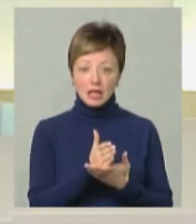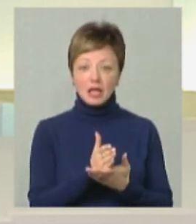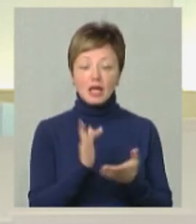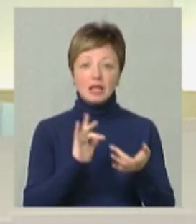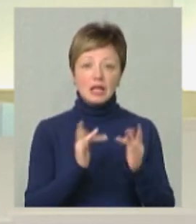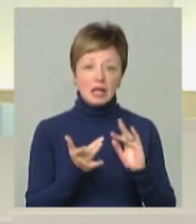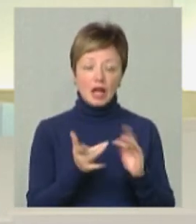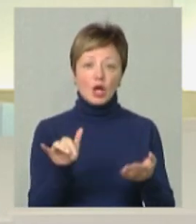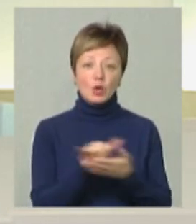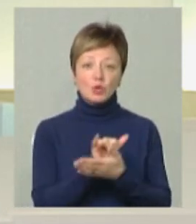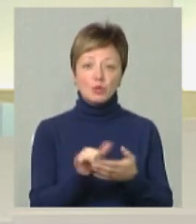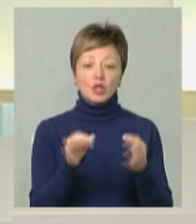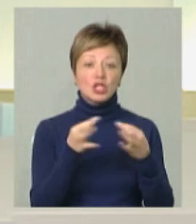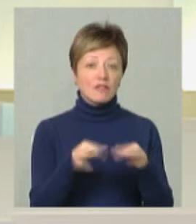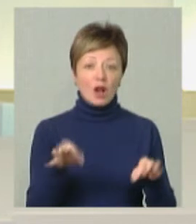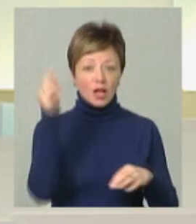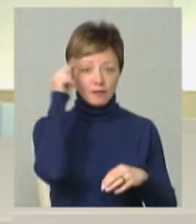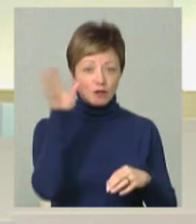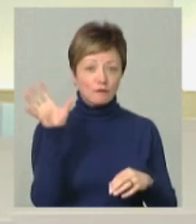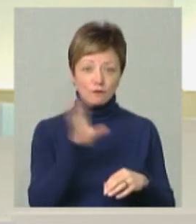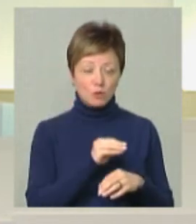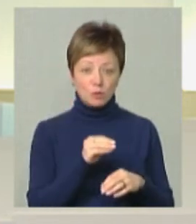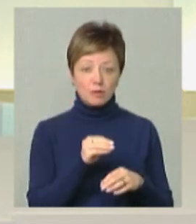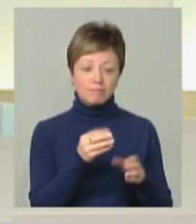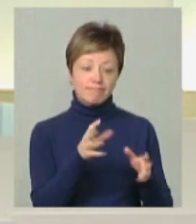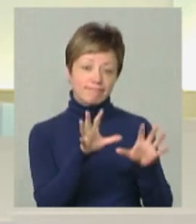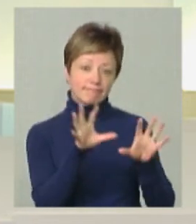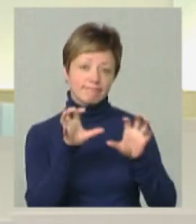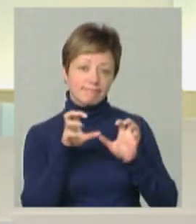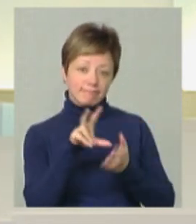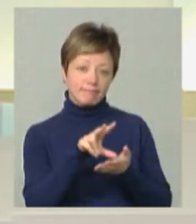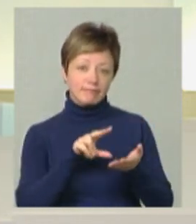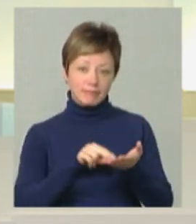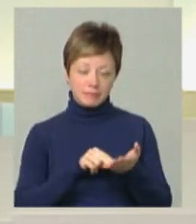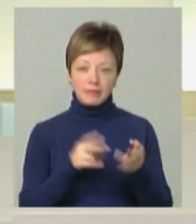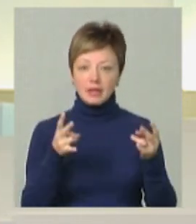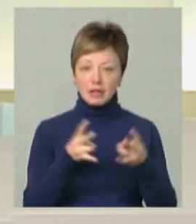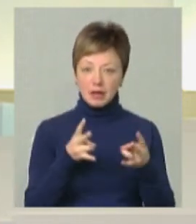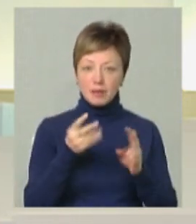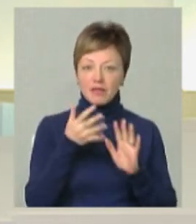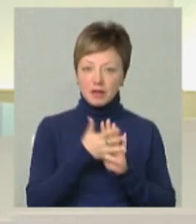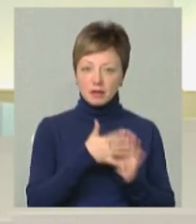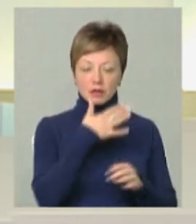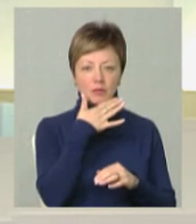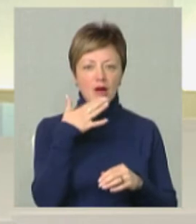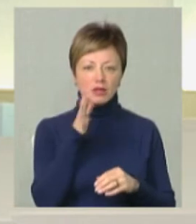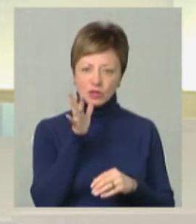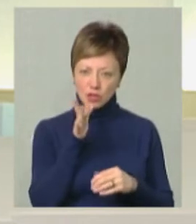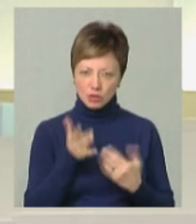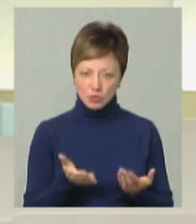інтернет дозволяє навчитися усьому і запозичити. І для цього, звичайно, треба витратити величезну кількість